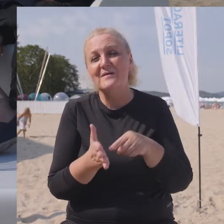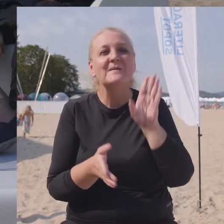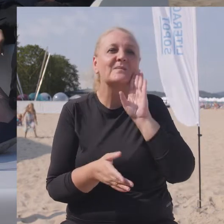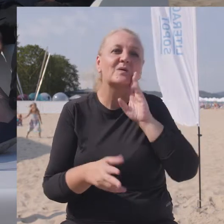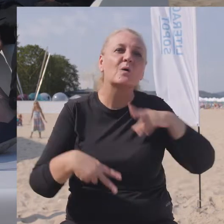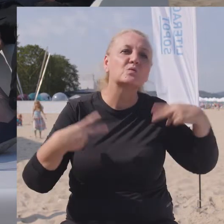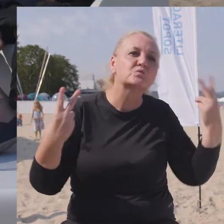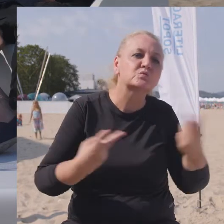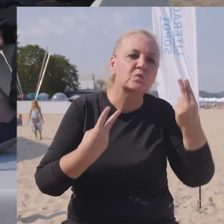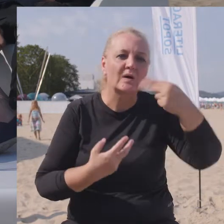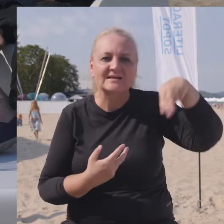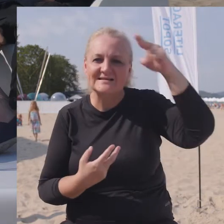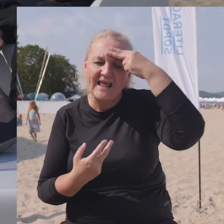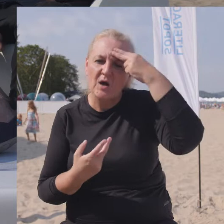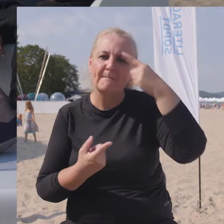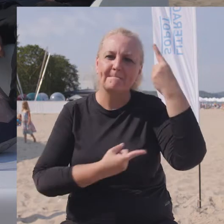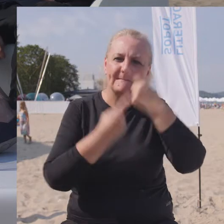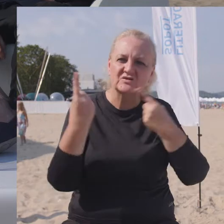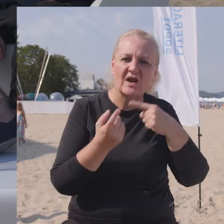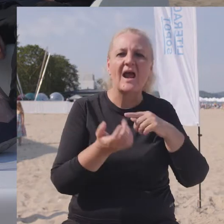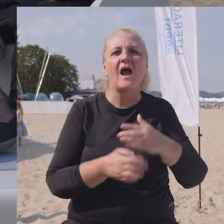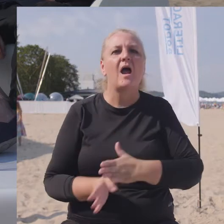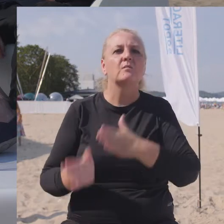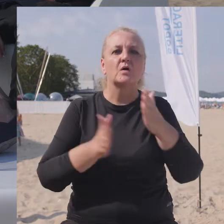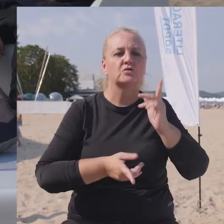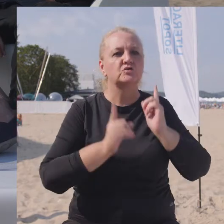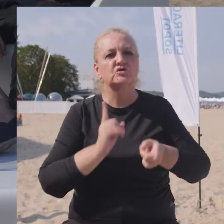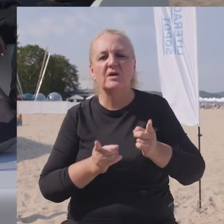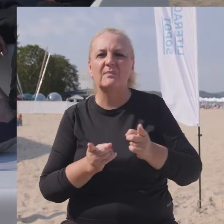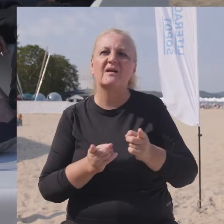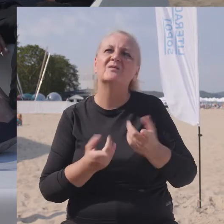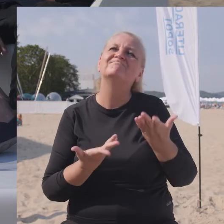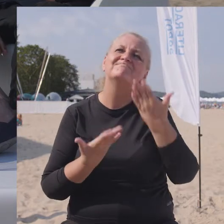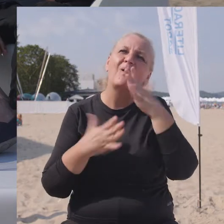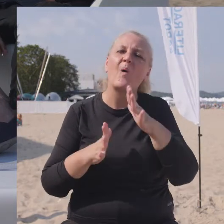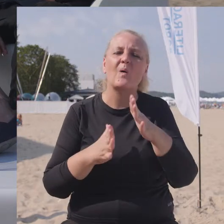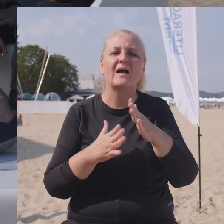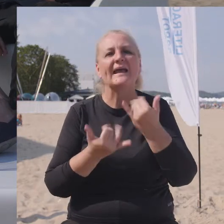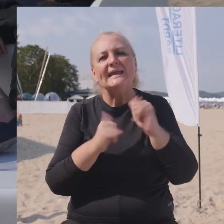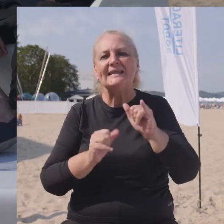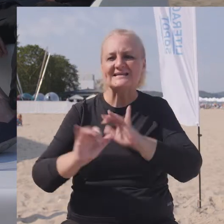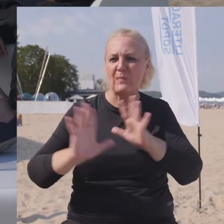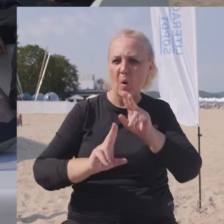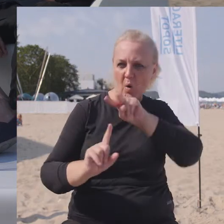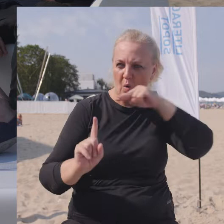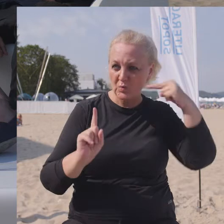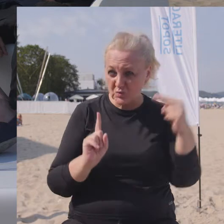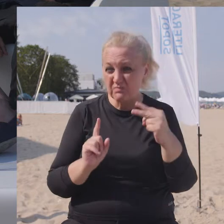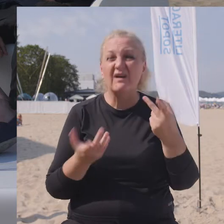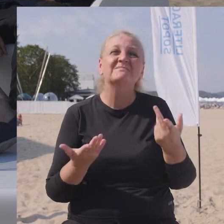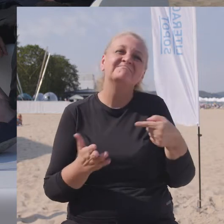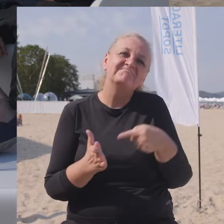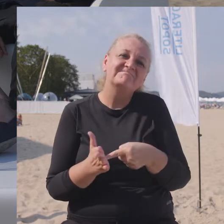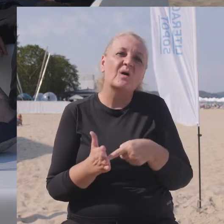szukanie stereotypów w naszym myśleniu, a potem szybciutkie rozbijanie ich, czy pokazywanie ich z zupełnie innej strony, no jest